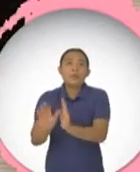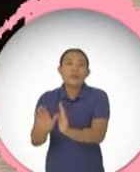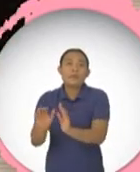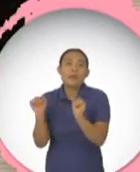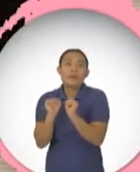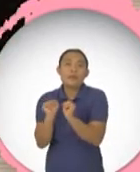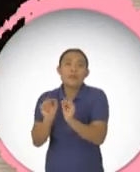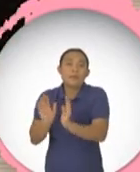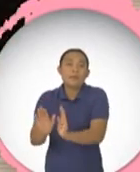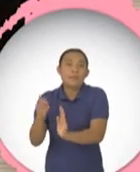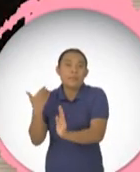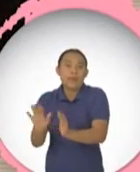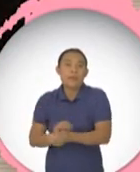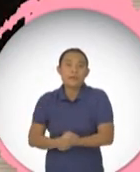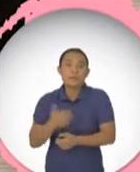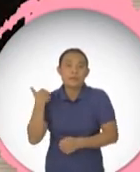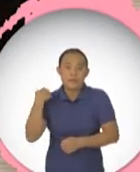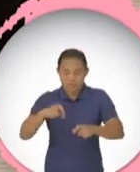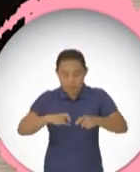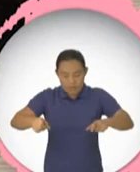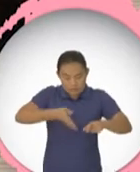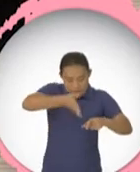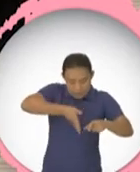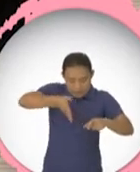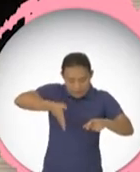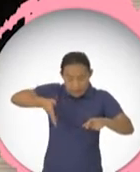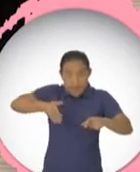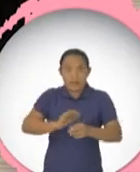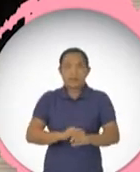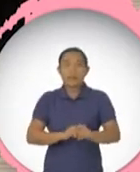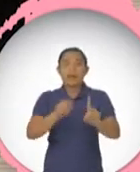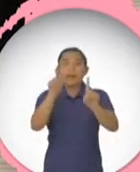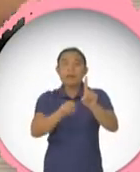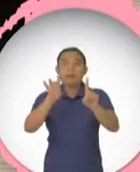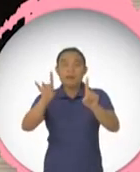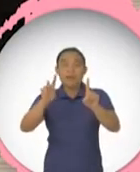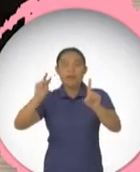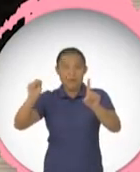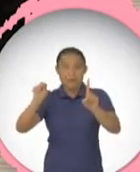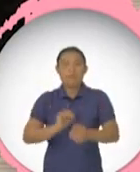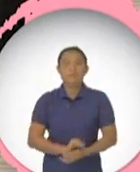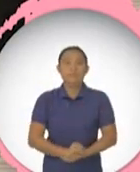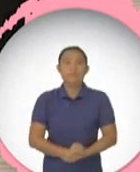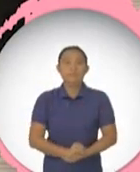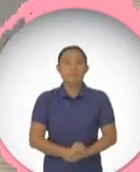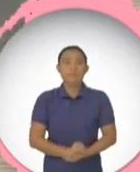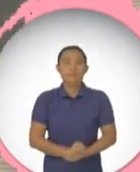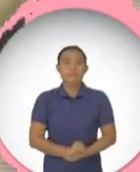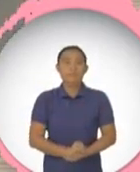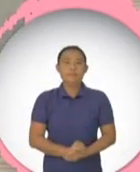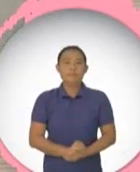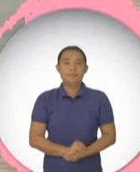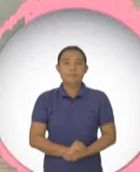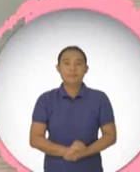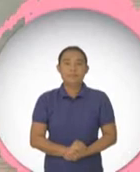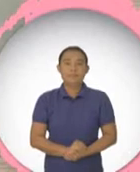นๆค่ะหนาประมาณสัก1/8 นิ้ว ครับผม นะคะ ก็จะกลายเป็นผีเสื้อตัวๆๆ ค่ะใช่ ครับและนี่คือเรา อันนี้เดี๋ยวเราจะห่อกระด